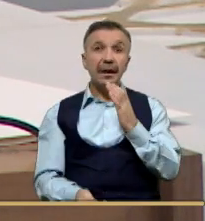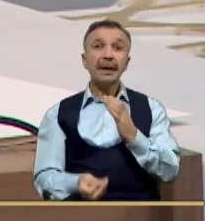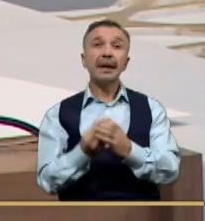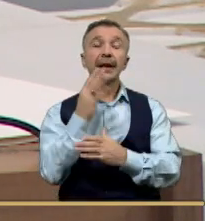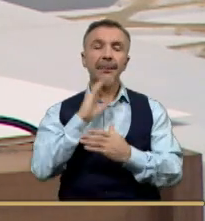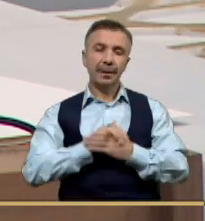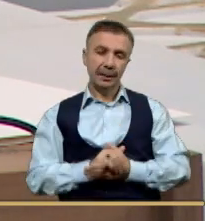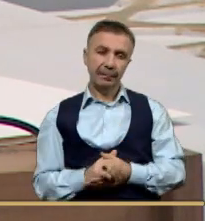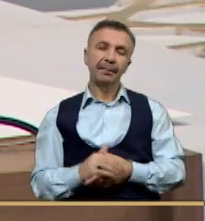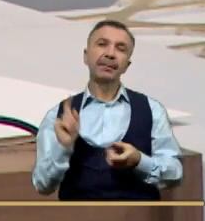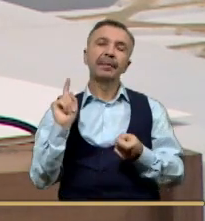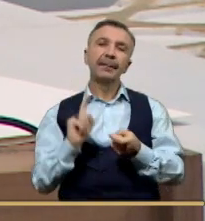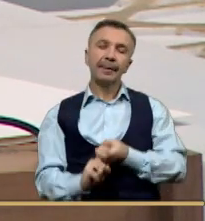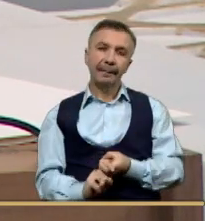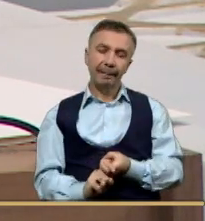ve